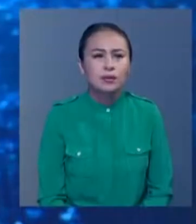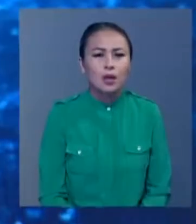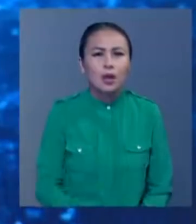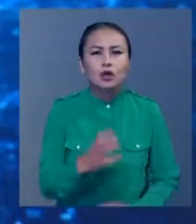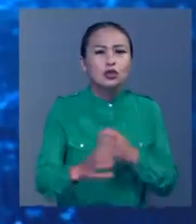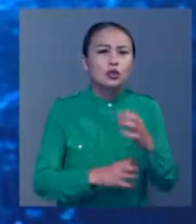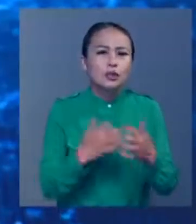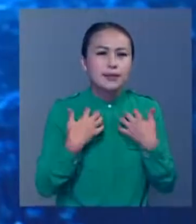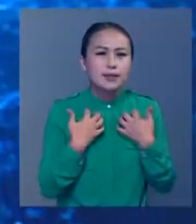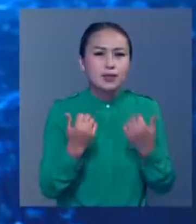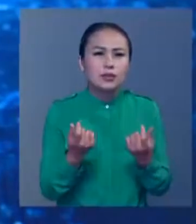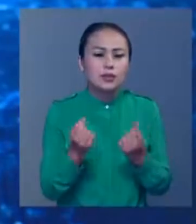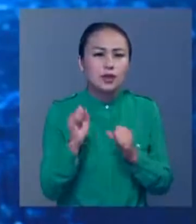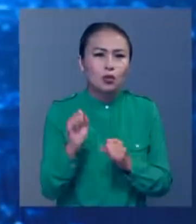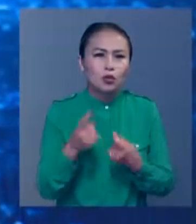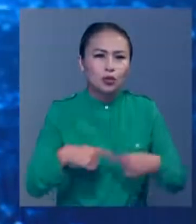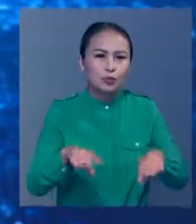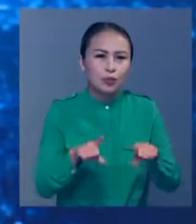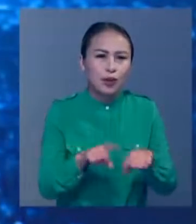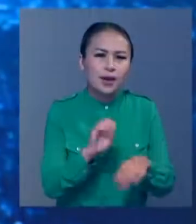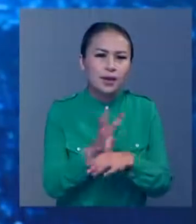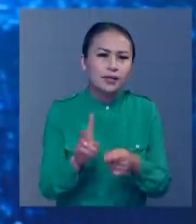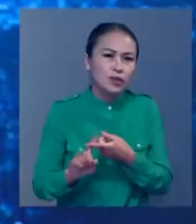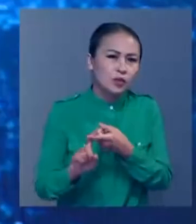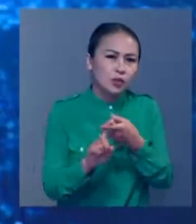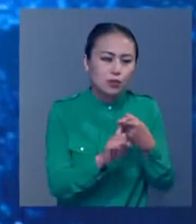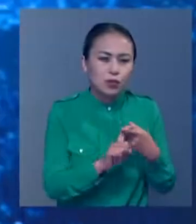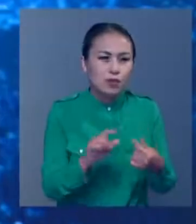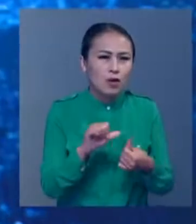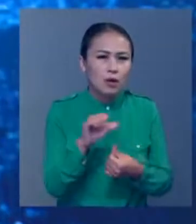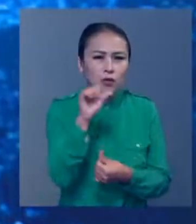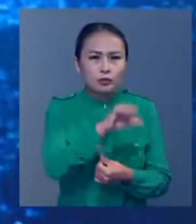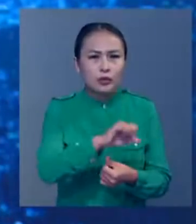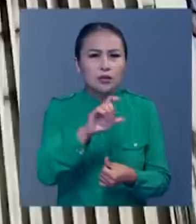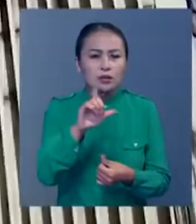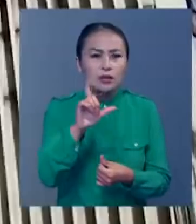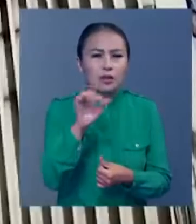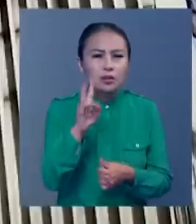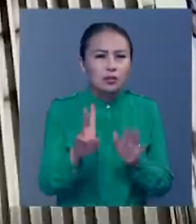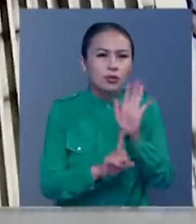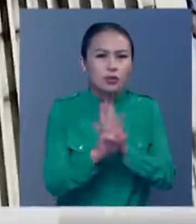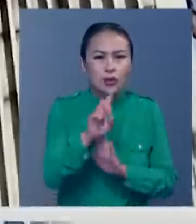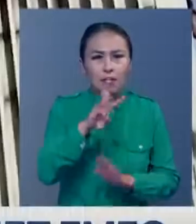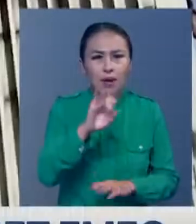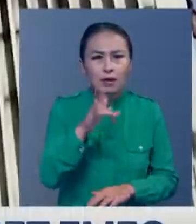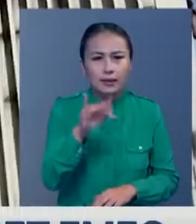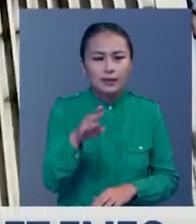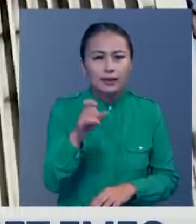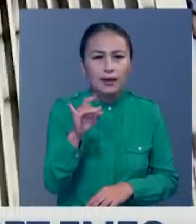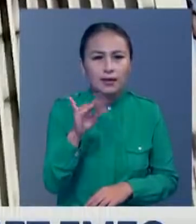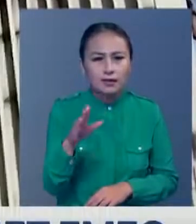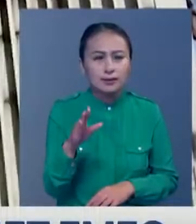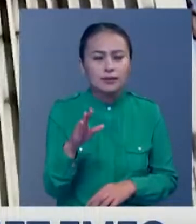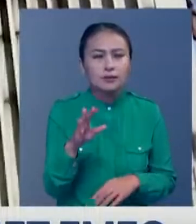Ал дүниежүзілік денсаулық сақтау ұйымы коронавирус маусымдық індет емес дейді. Ұйымның ресми өкілі Маргарет Харрис тілшілерге берген